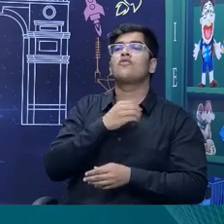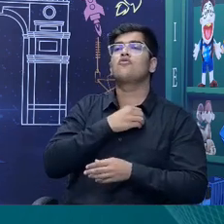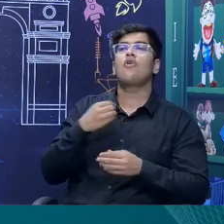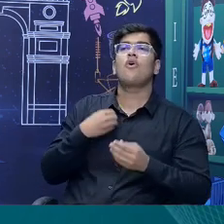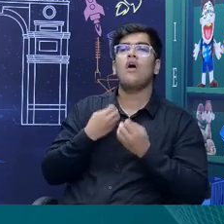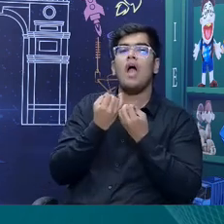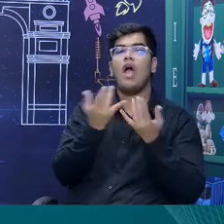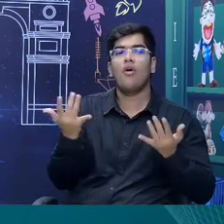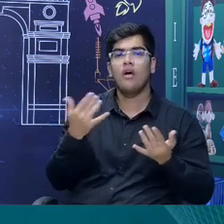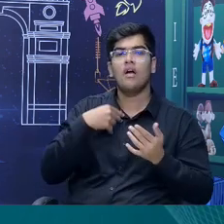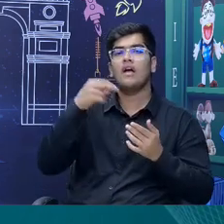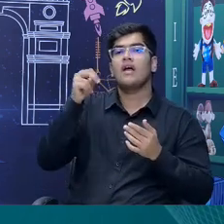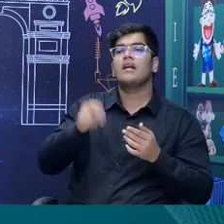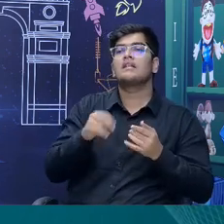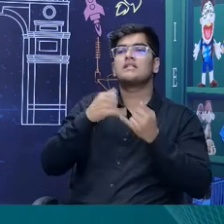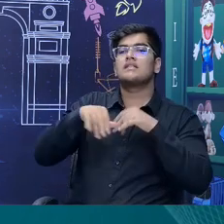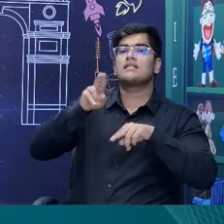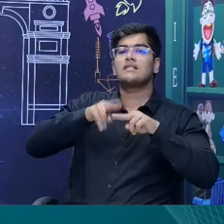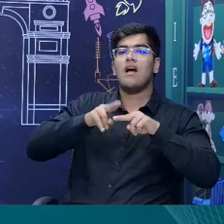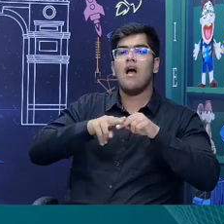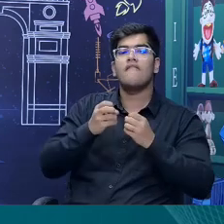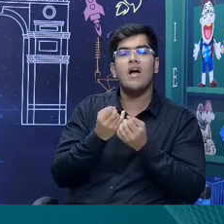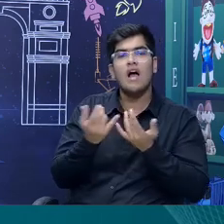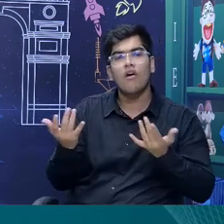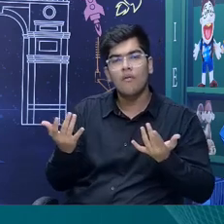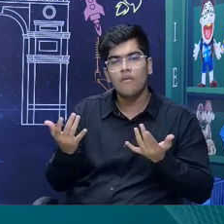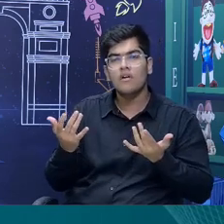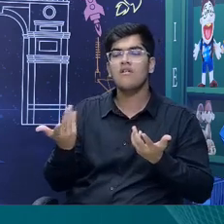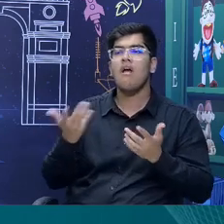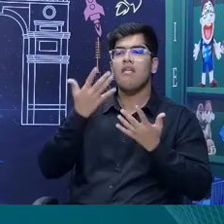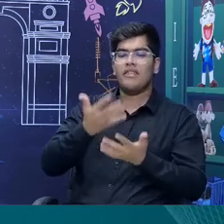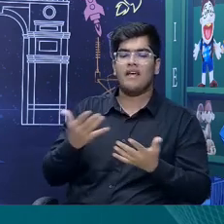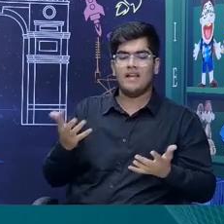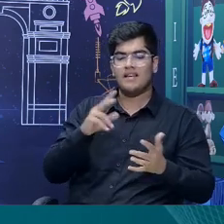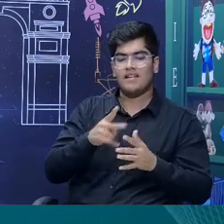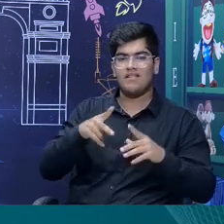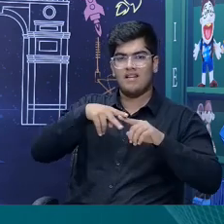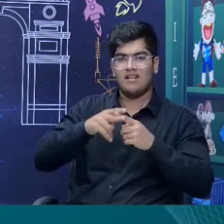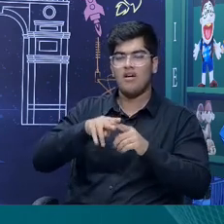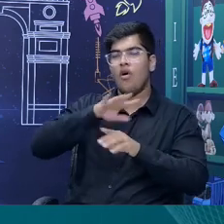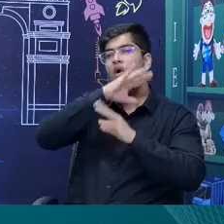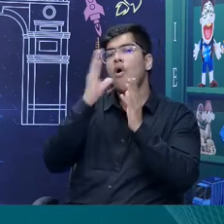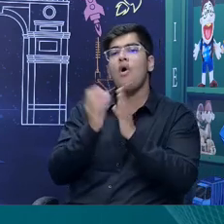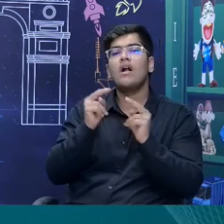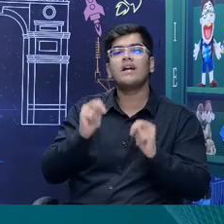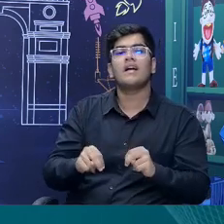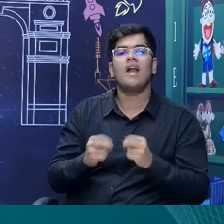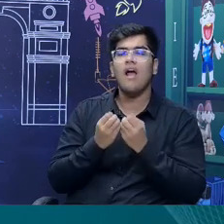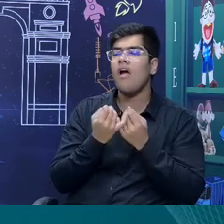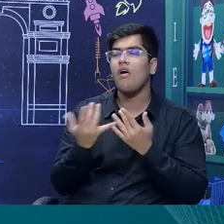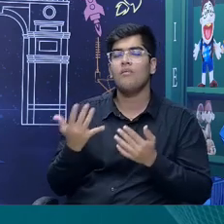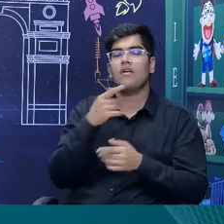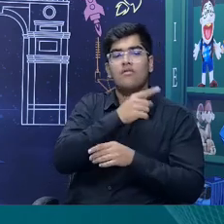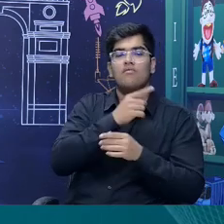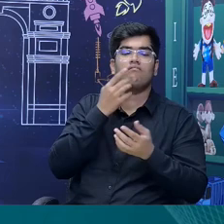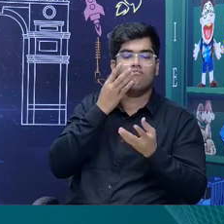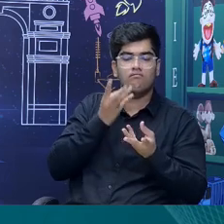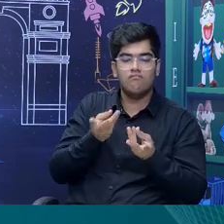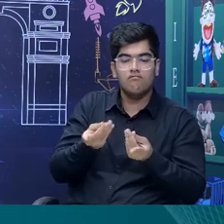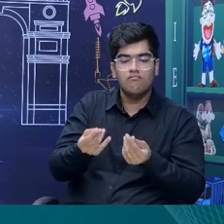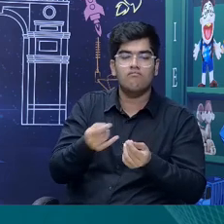होंगे कितना हमें पैरामेडिकल स्टाफ चाहिए होगा कितने हमें इक्विपमेंट्स चाहिए होंगे सो आई लुक आते डी